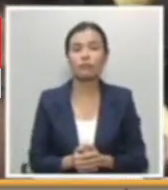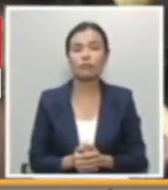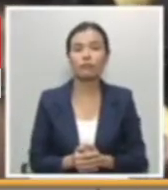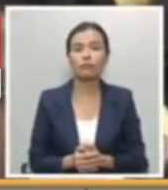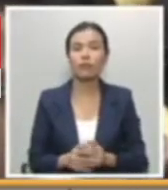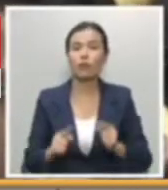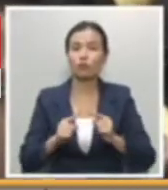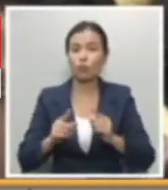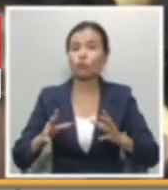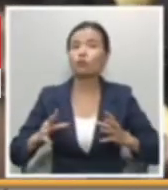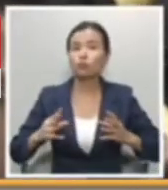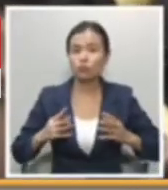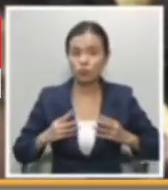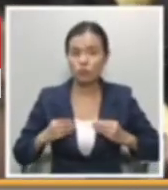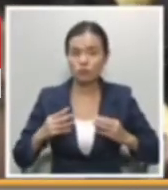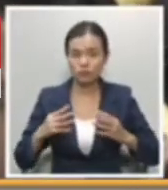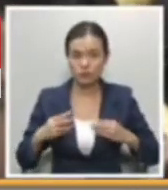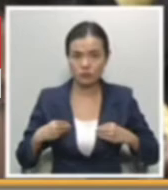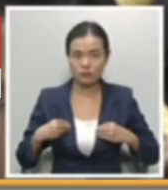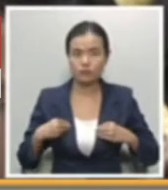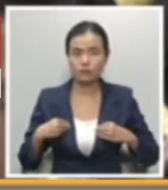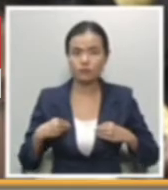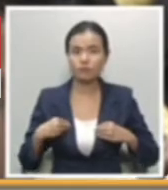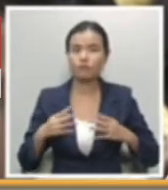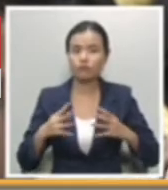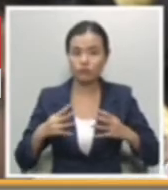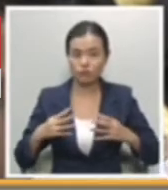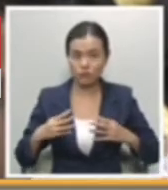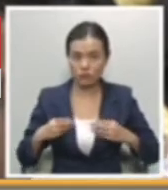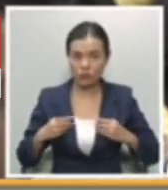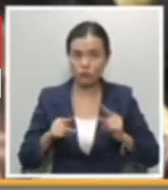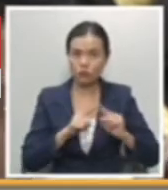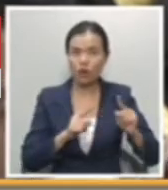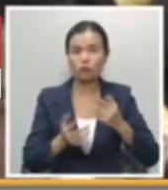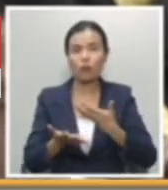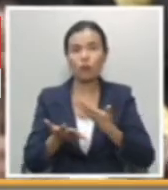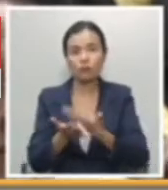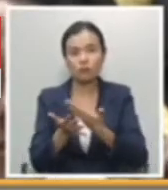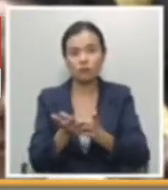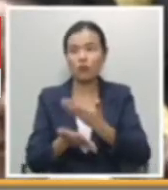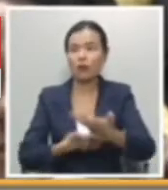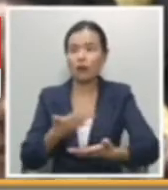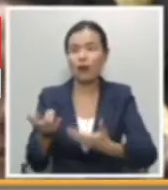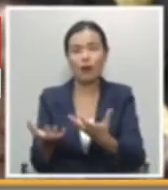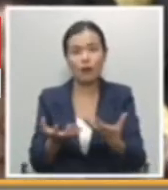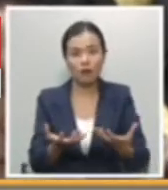ยอมรับแล้วก็รองรับในเรื่องเกี่ยวกับยอดขายต่างๆนะฮะ